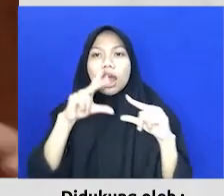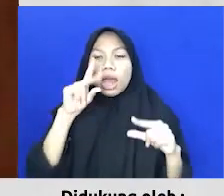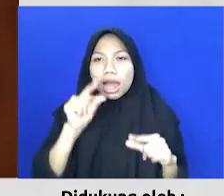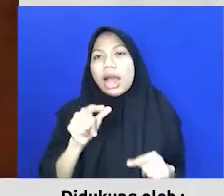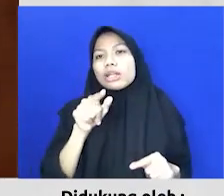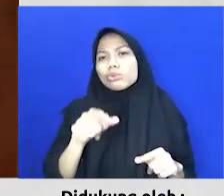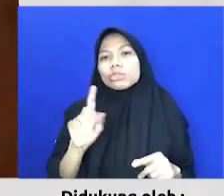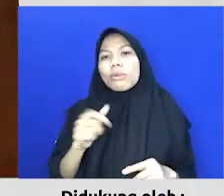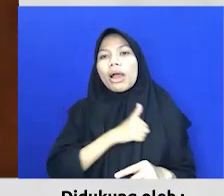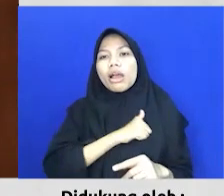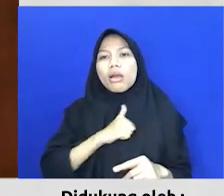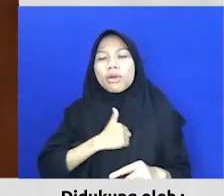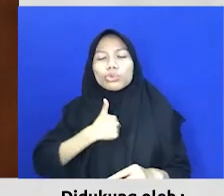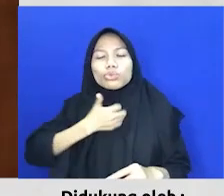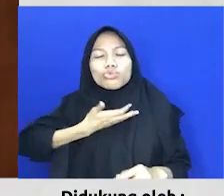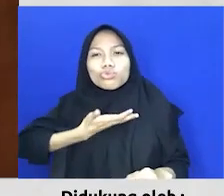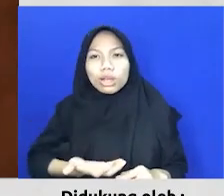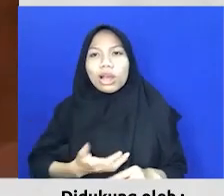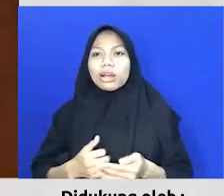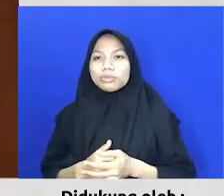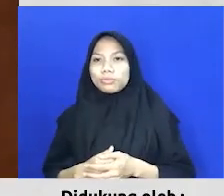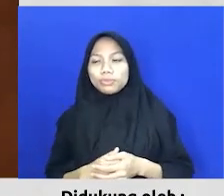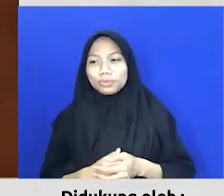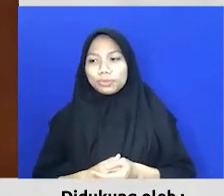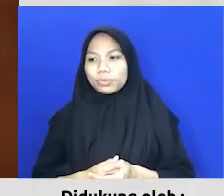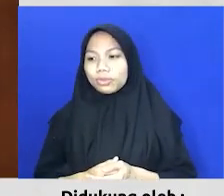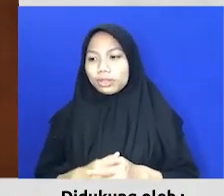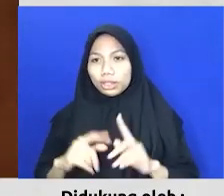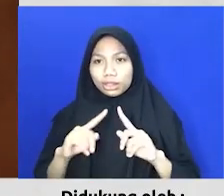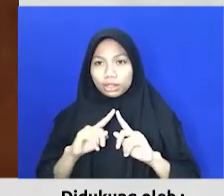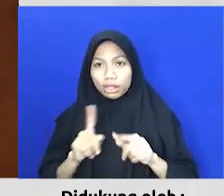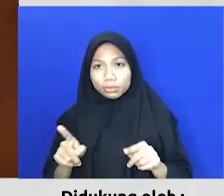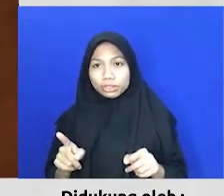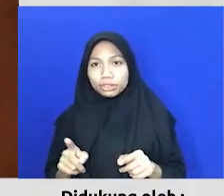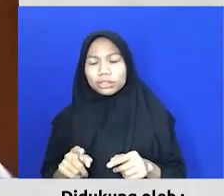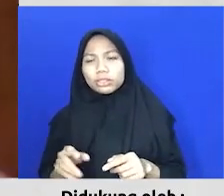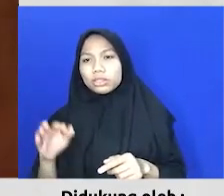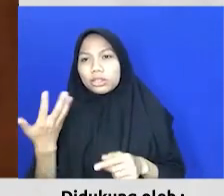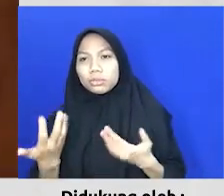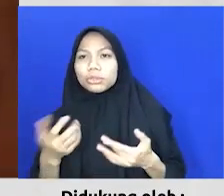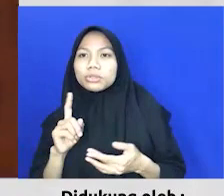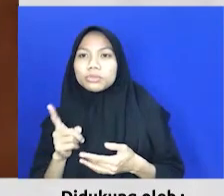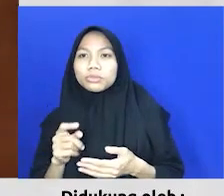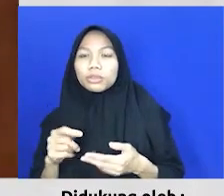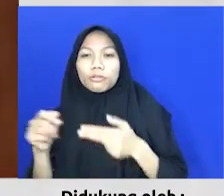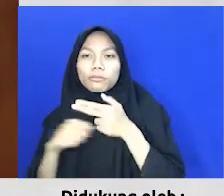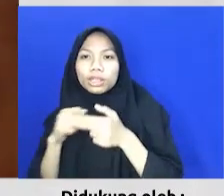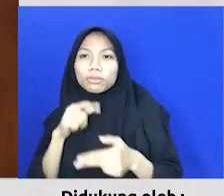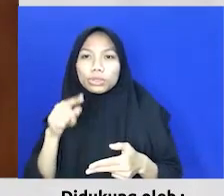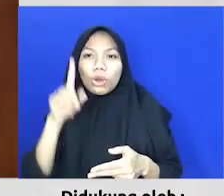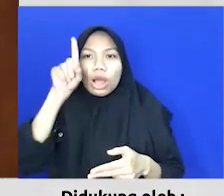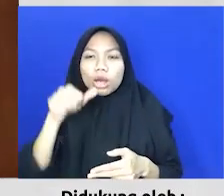ada di dalam masyarakat. Semua filmnya ada, atau dia mengacu ke Barat, atau